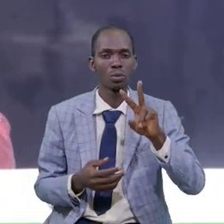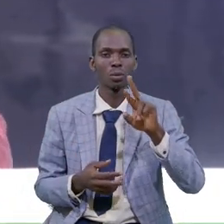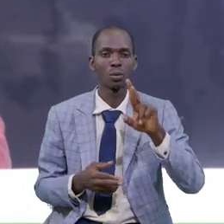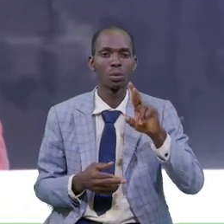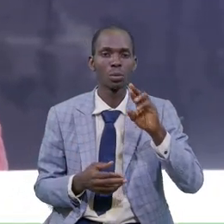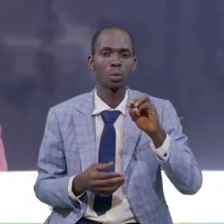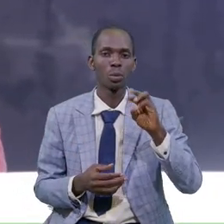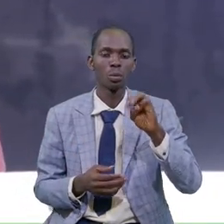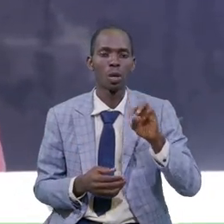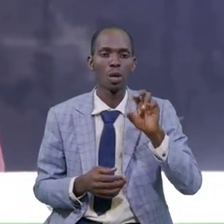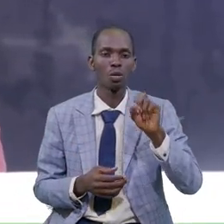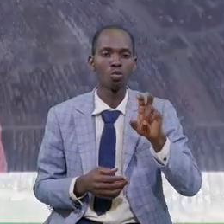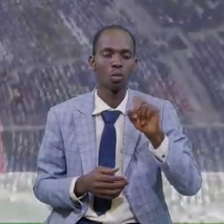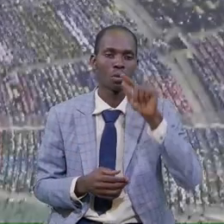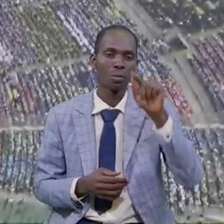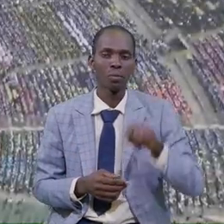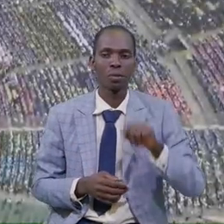verset